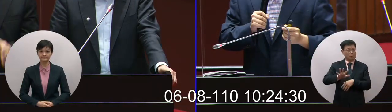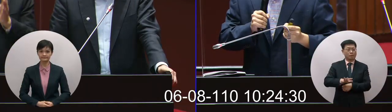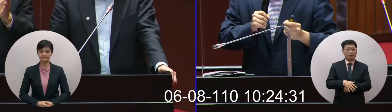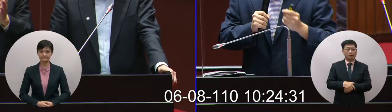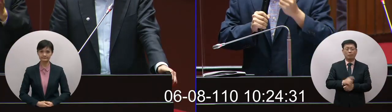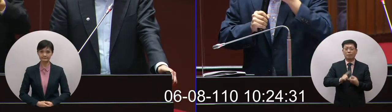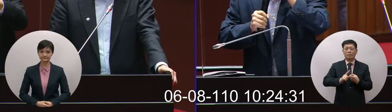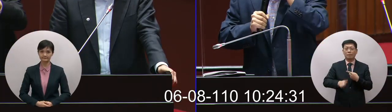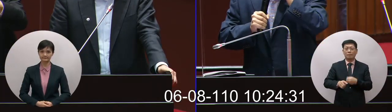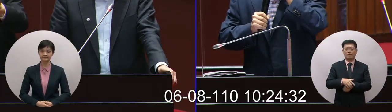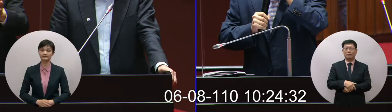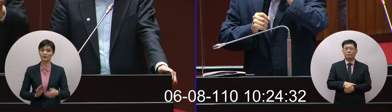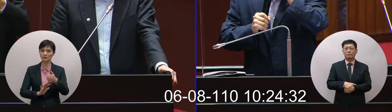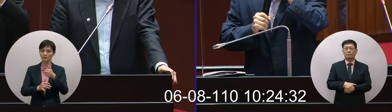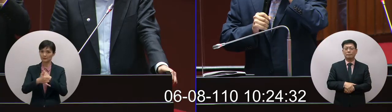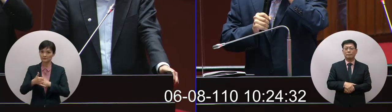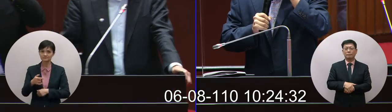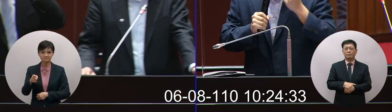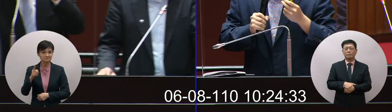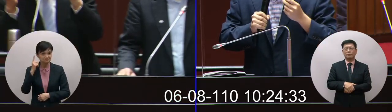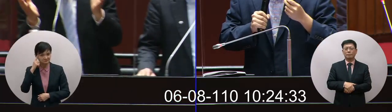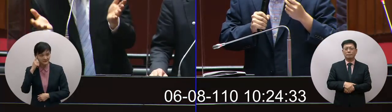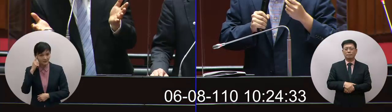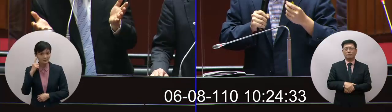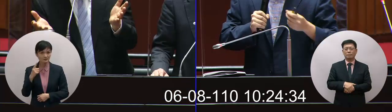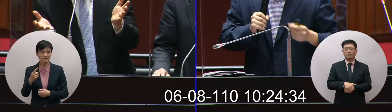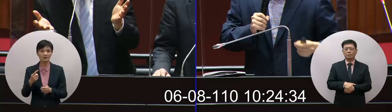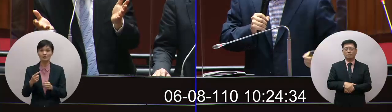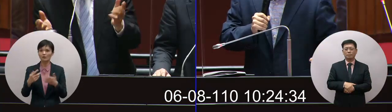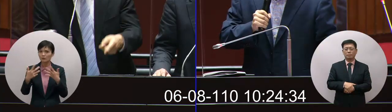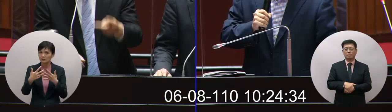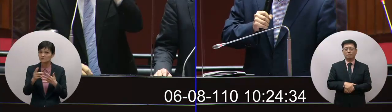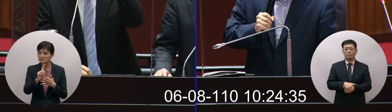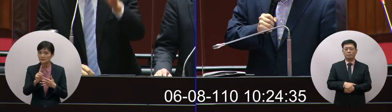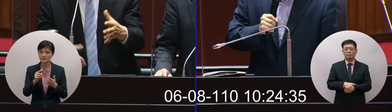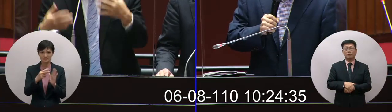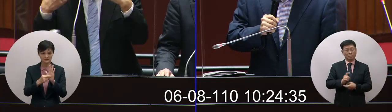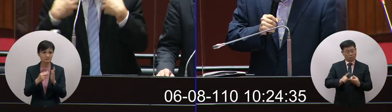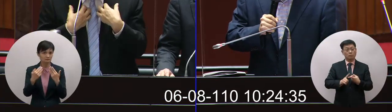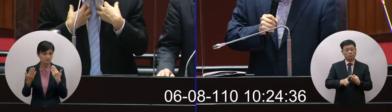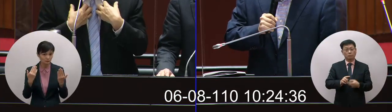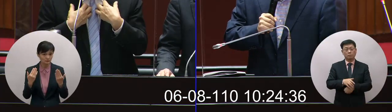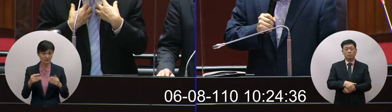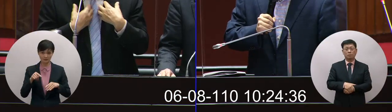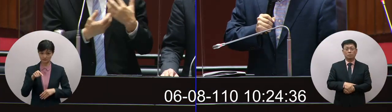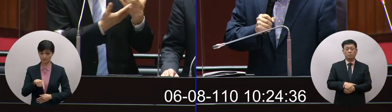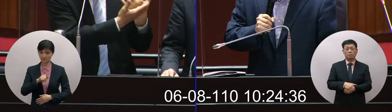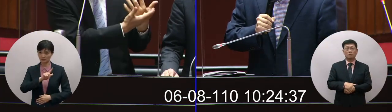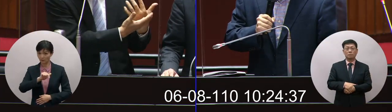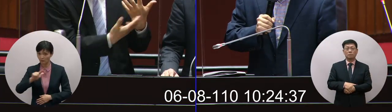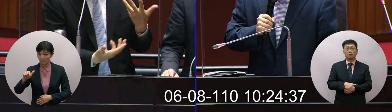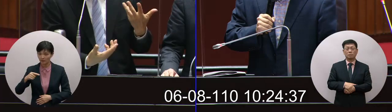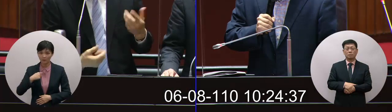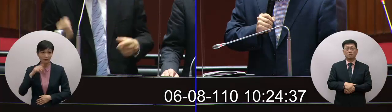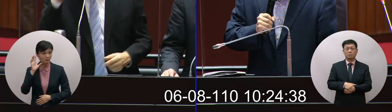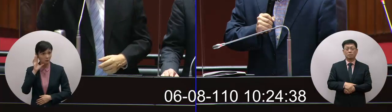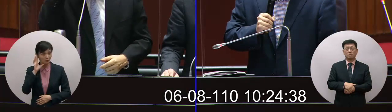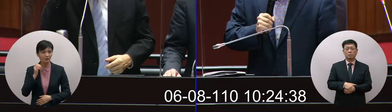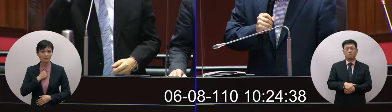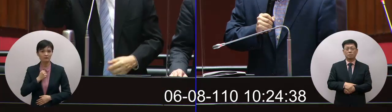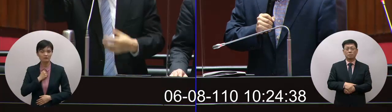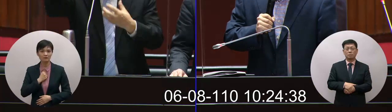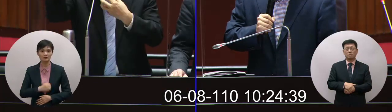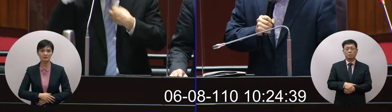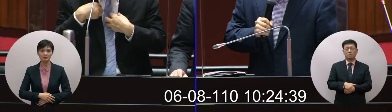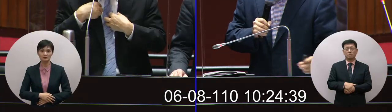对不？ 喂啊，你即马敢是想要甲问题讲好清楚？ 对啊，是啊。 这种物件，我咧听都听有，第